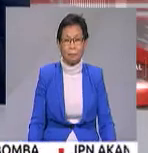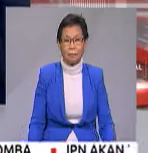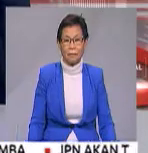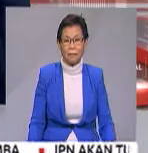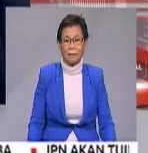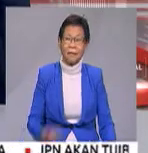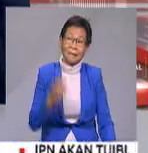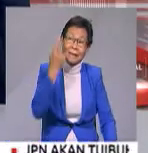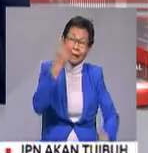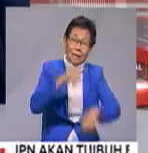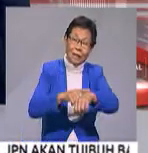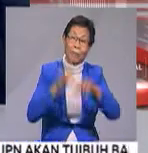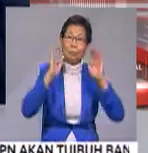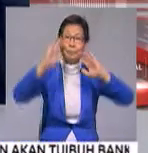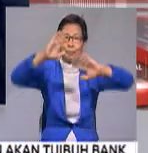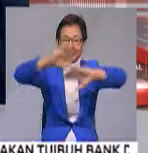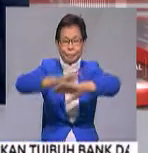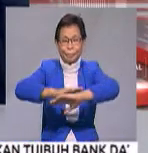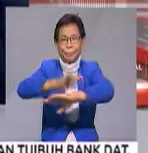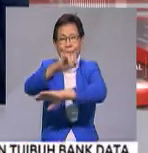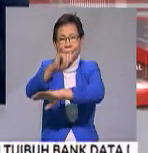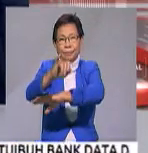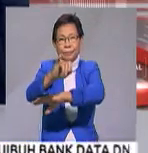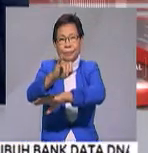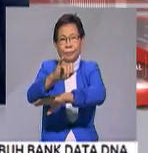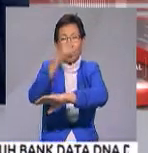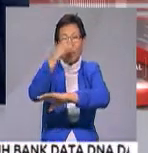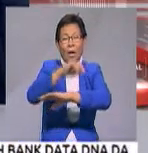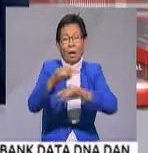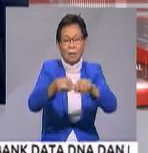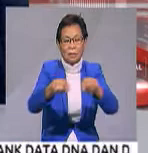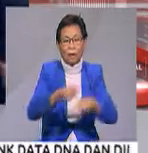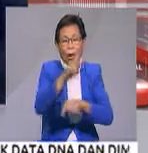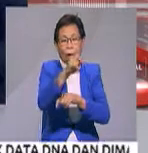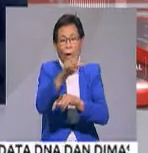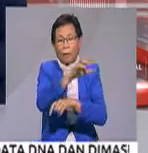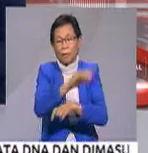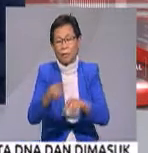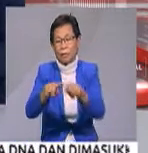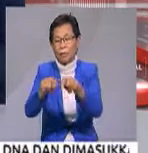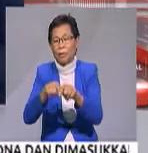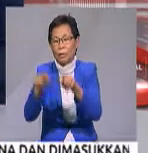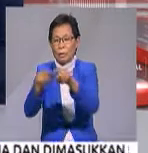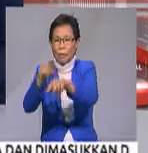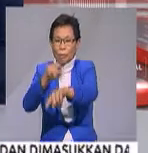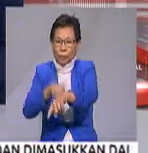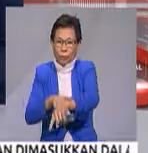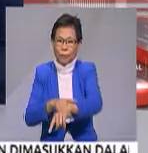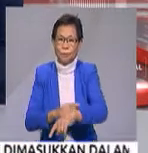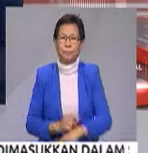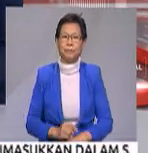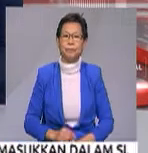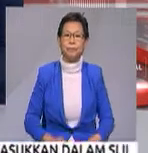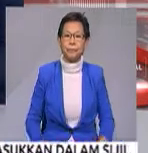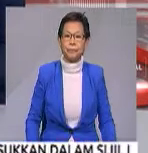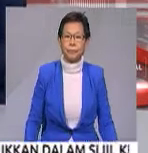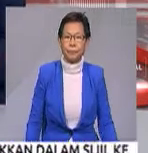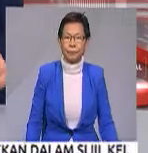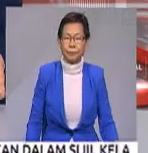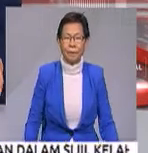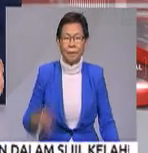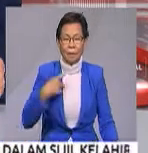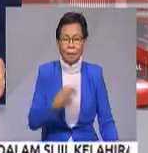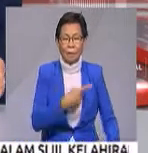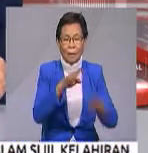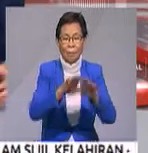Baik, secara sebentar tadi telah pun masuk waktu solat fardu isyak bagi kawasan Kuala Lumpur dan kawasan-kawasan yang sama waktu dengannya. Kita